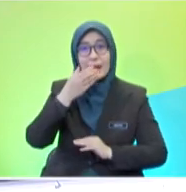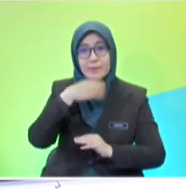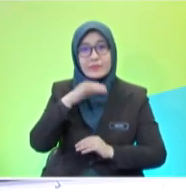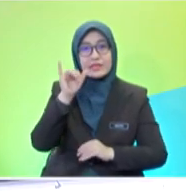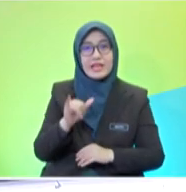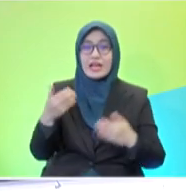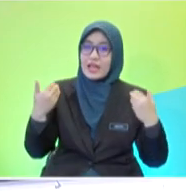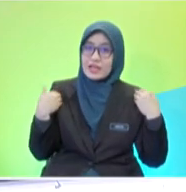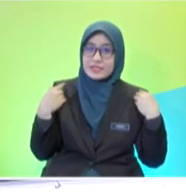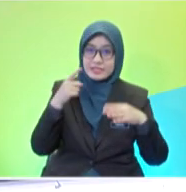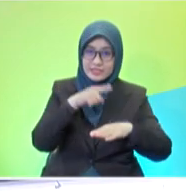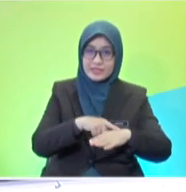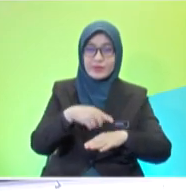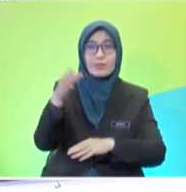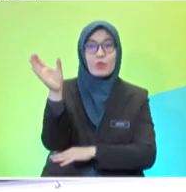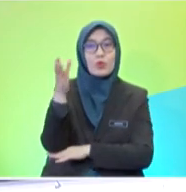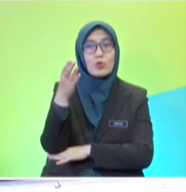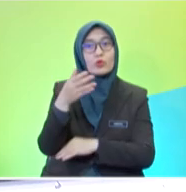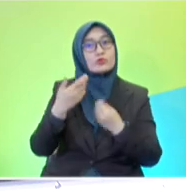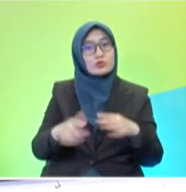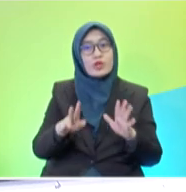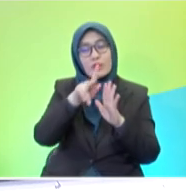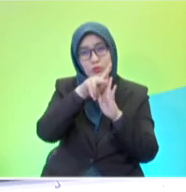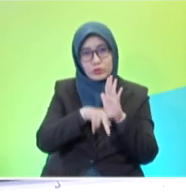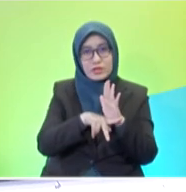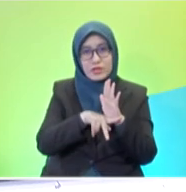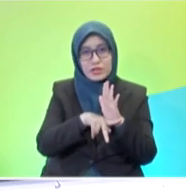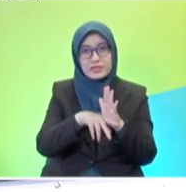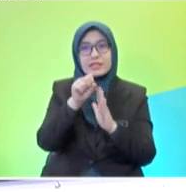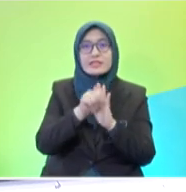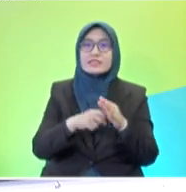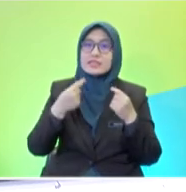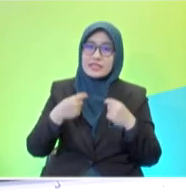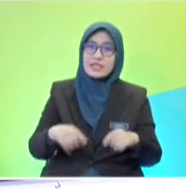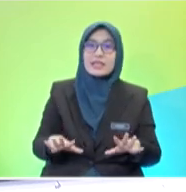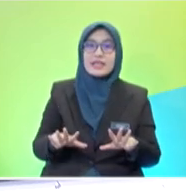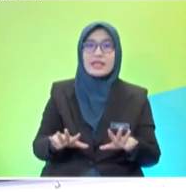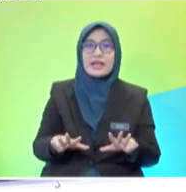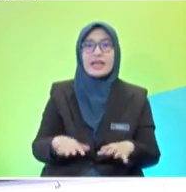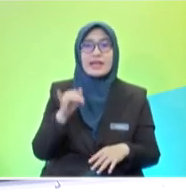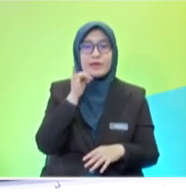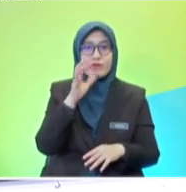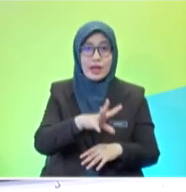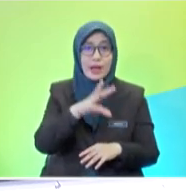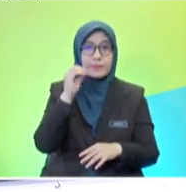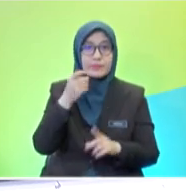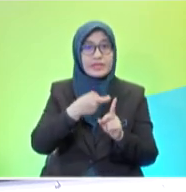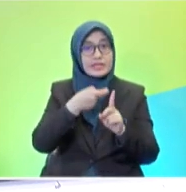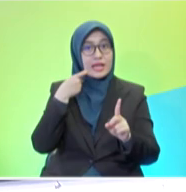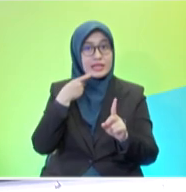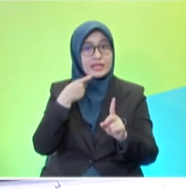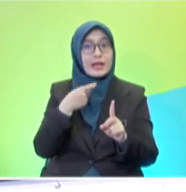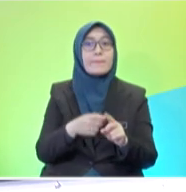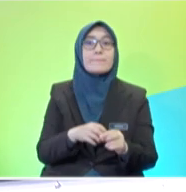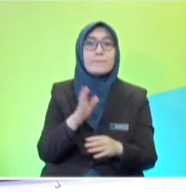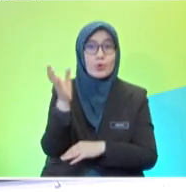telah berkurang setelah Ifa ambil dari himpunan Apple jadi